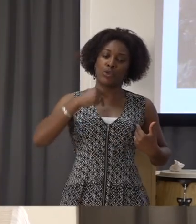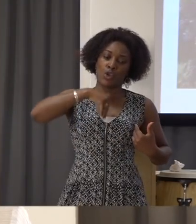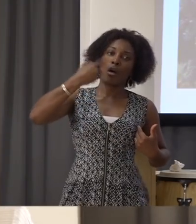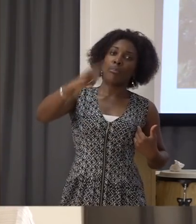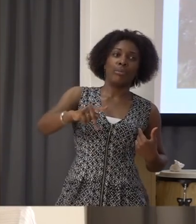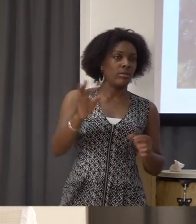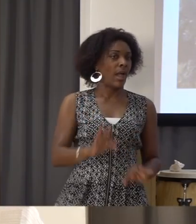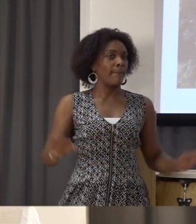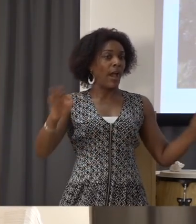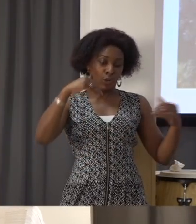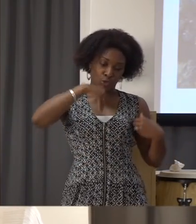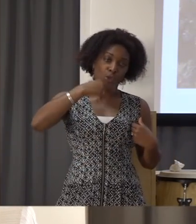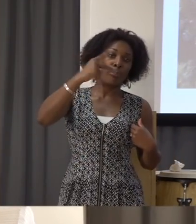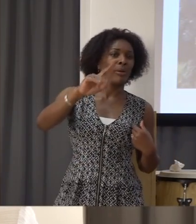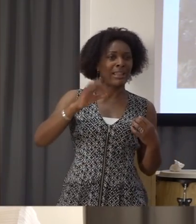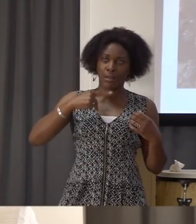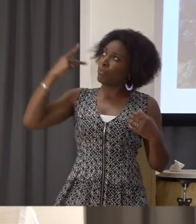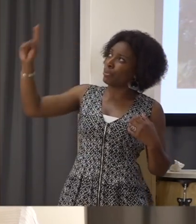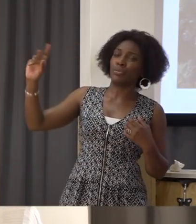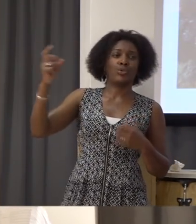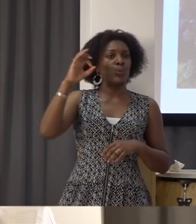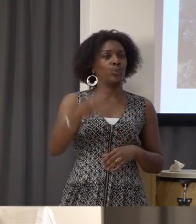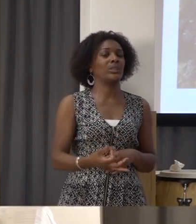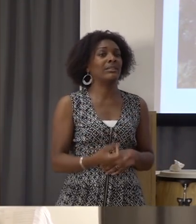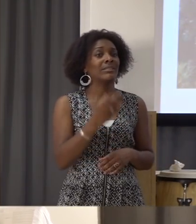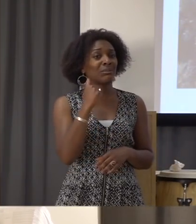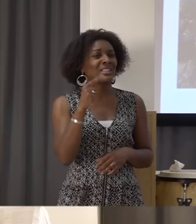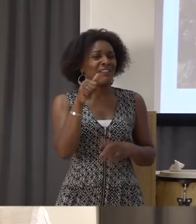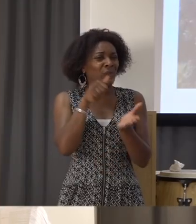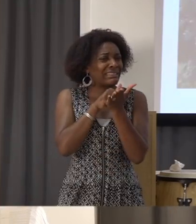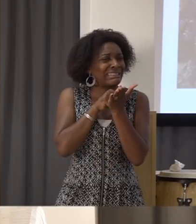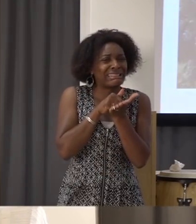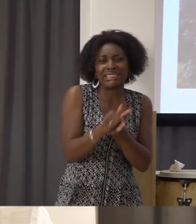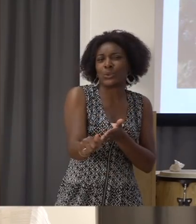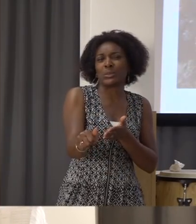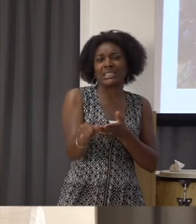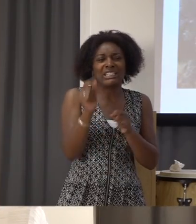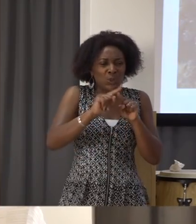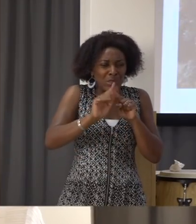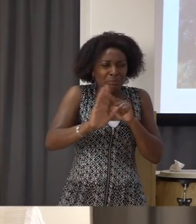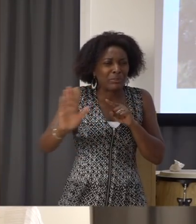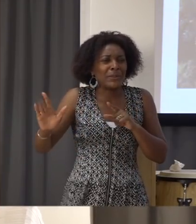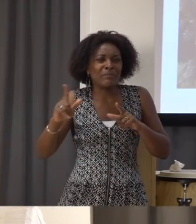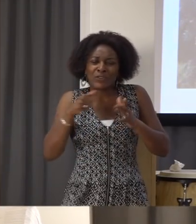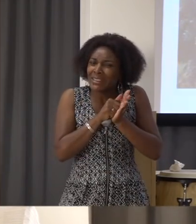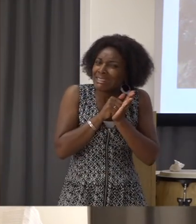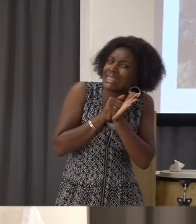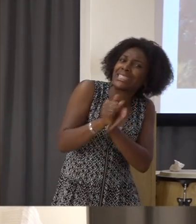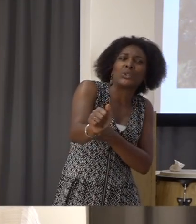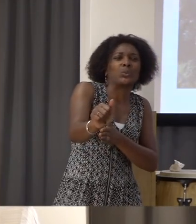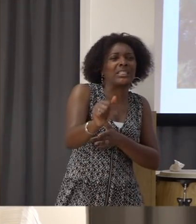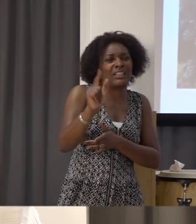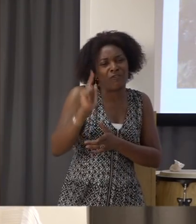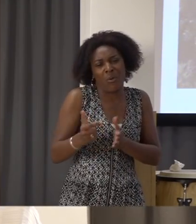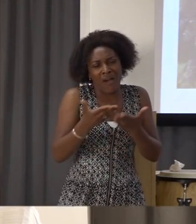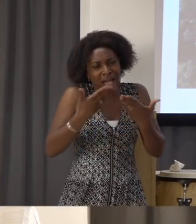C'est pourquoi nous devons détruire ces choses. Nous devons prendre les